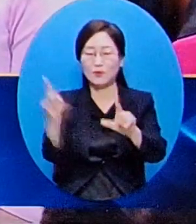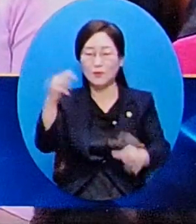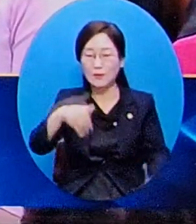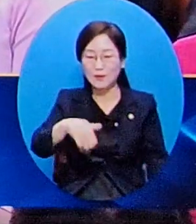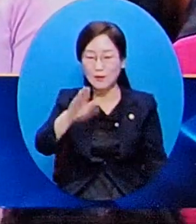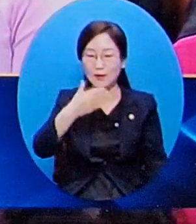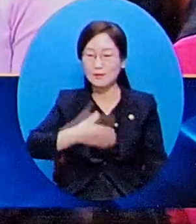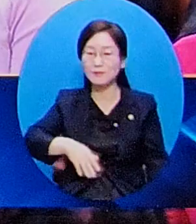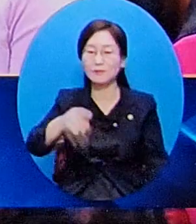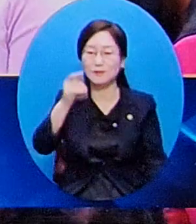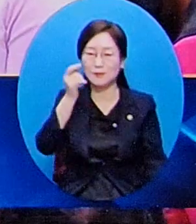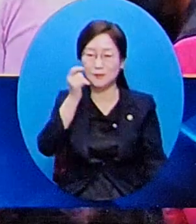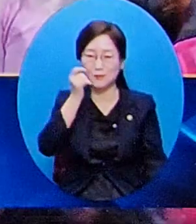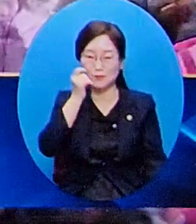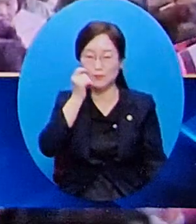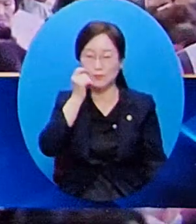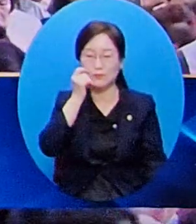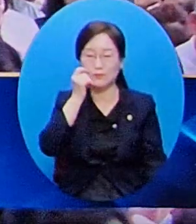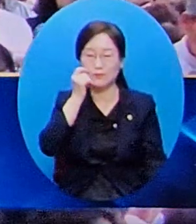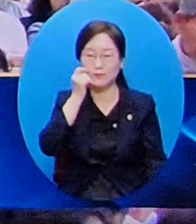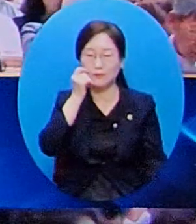어디로 가는지 알지 못하고